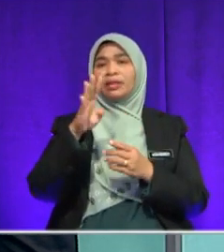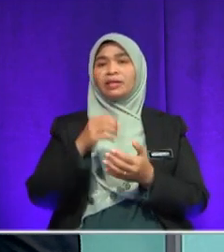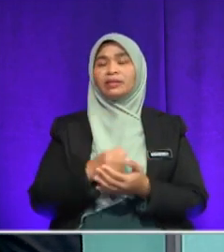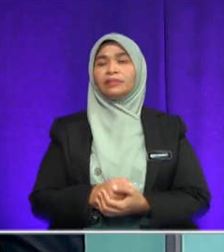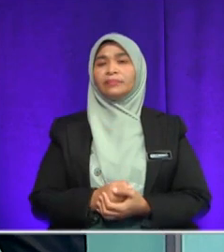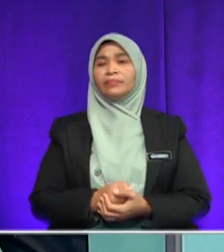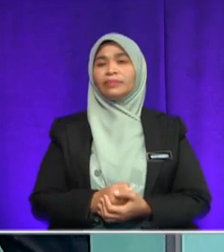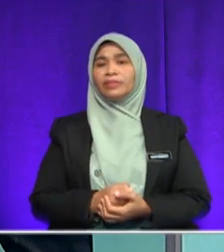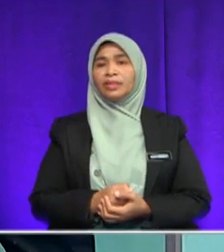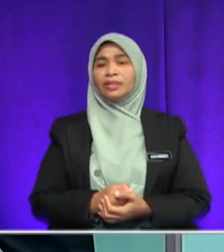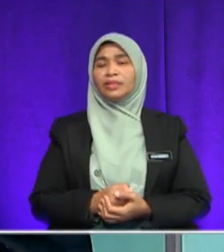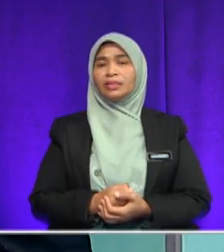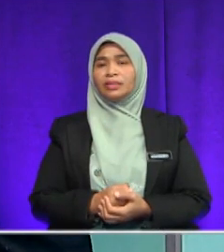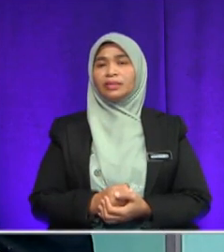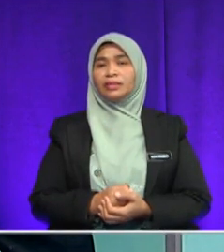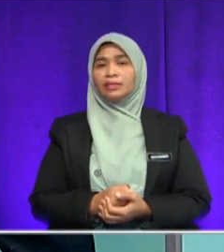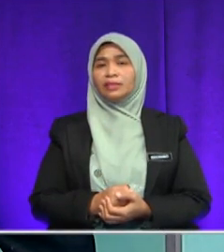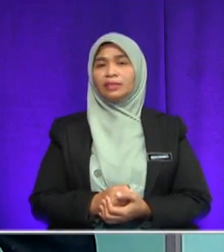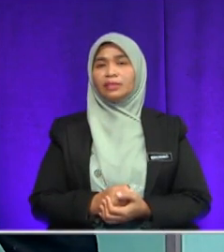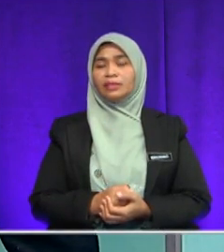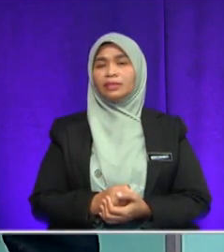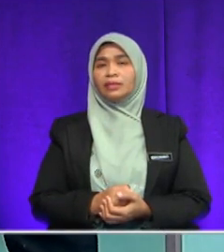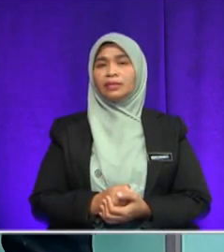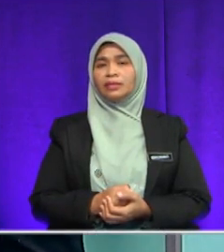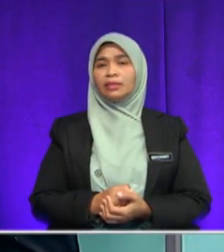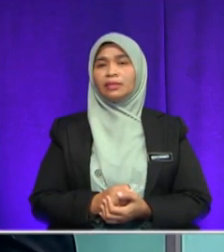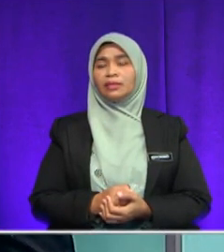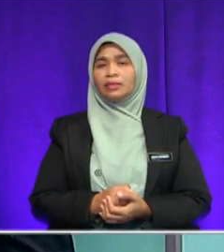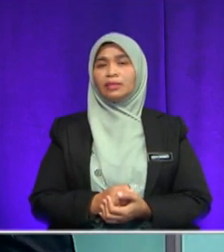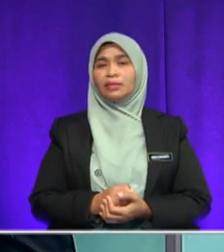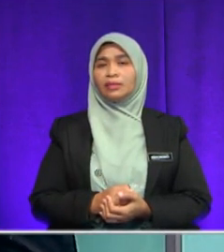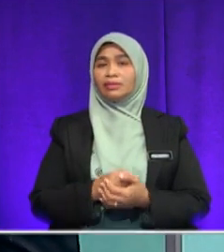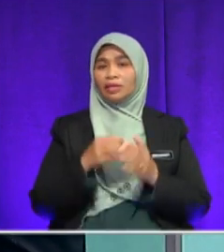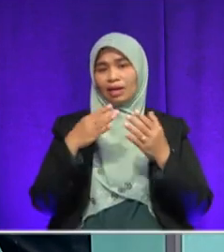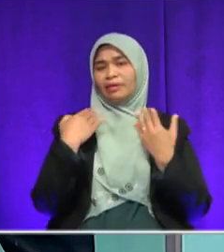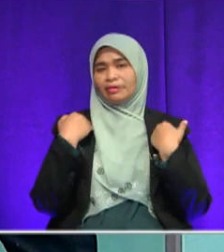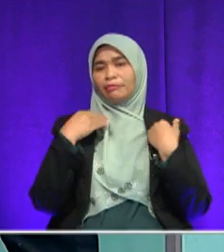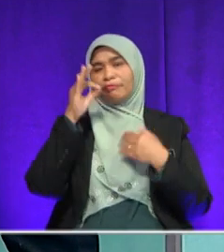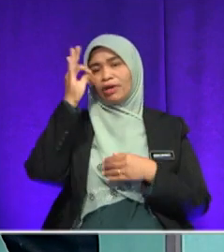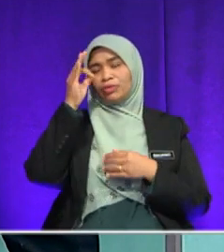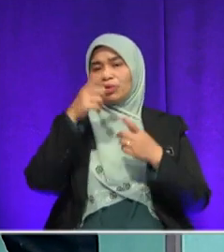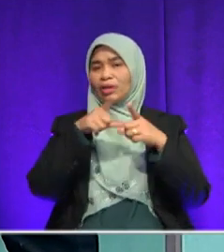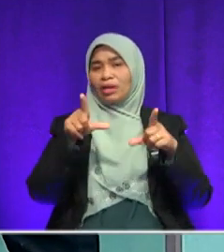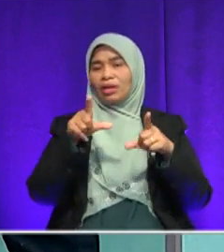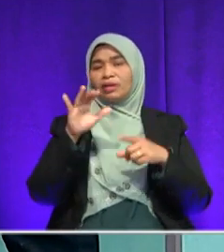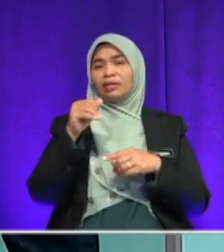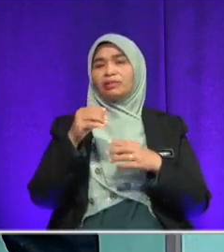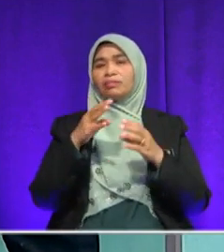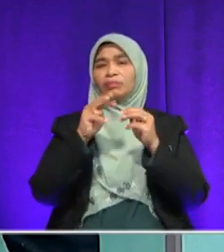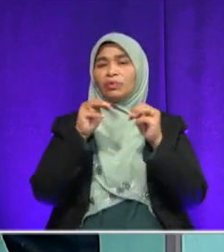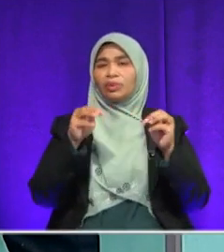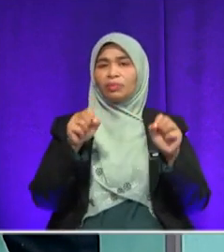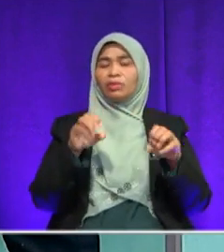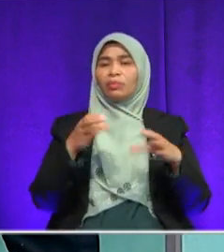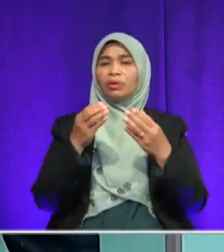2. Okey, so kita lihat jawapan dia. Banyaklah faktor lain yang telah murid-murid boleh buat ulang kaji